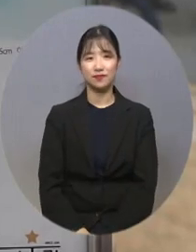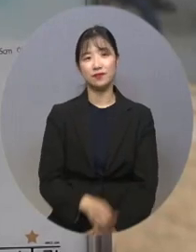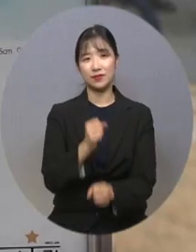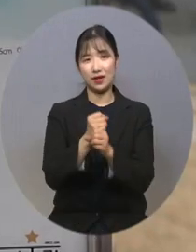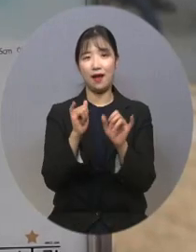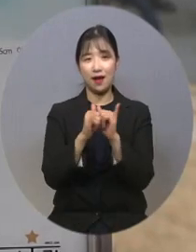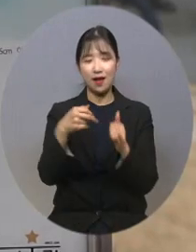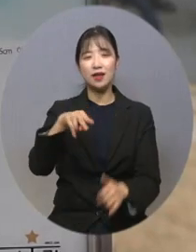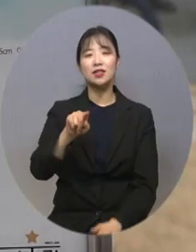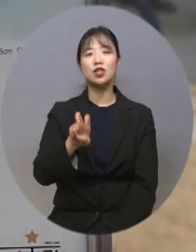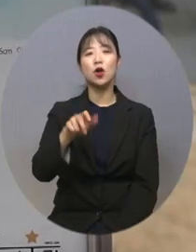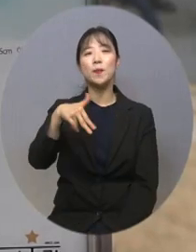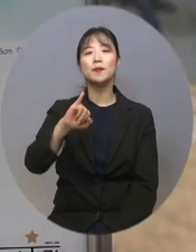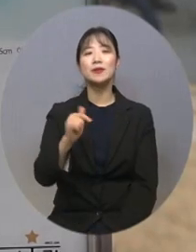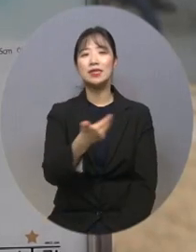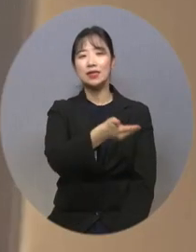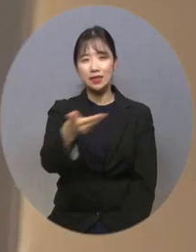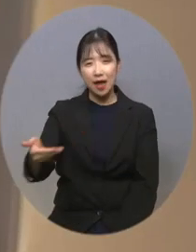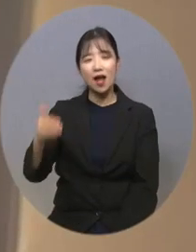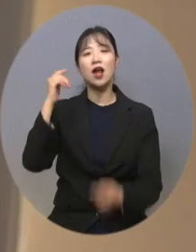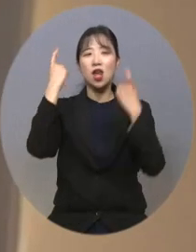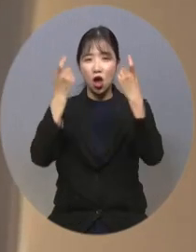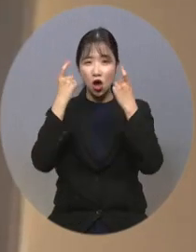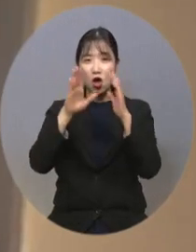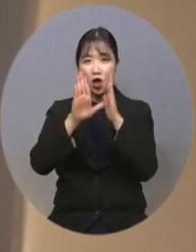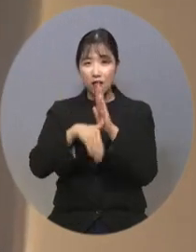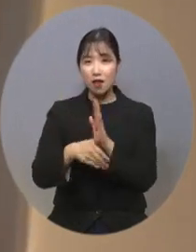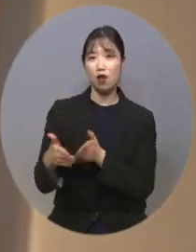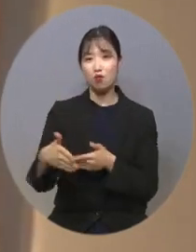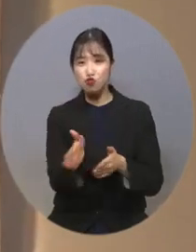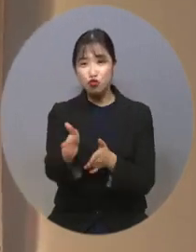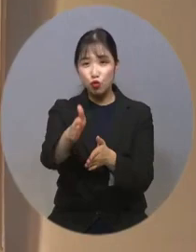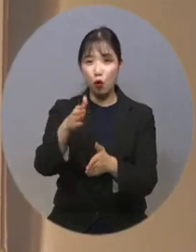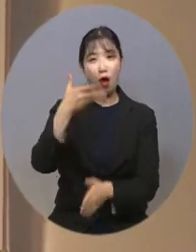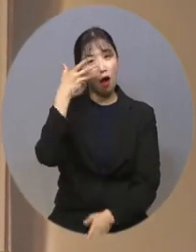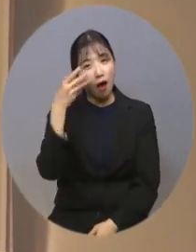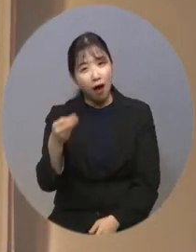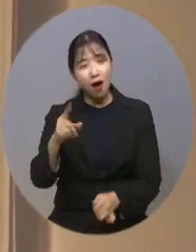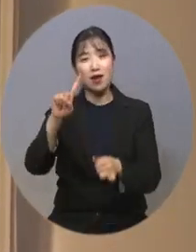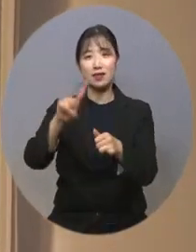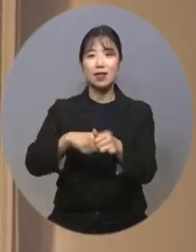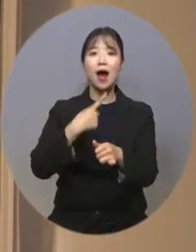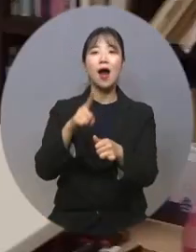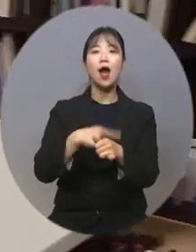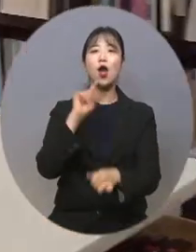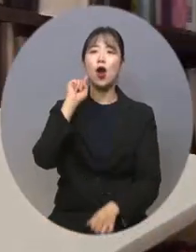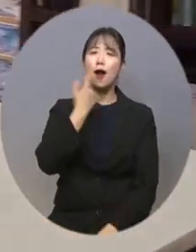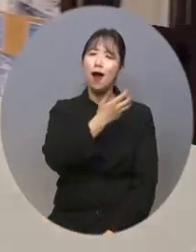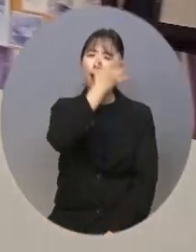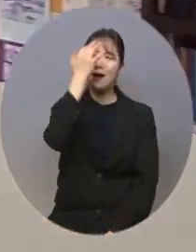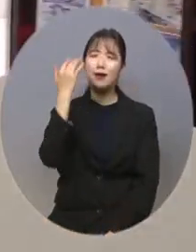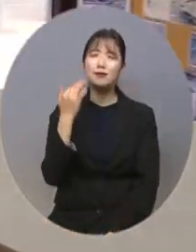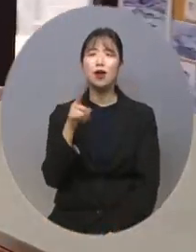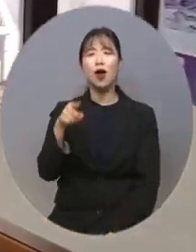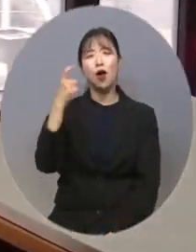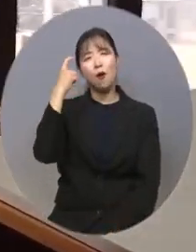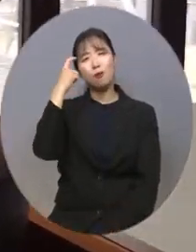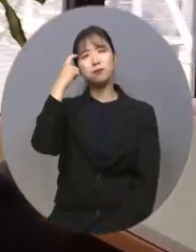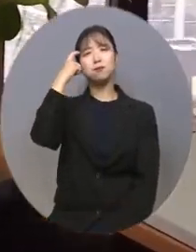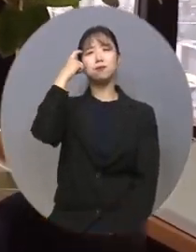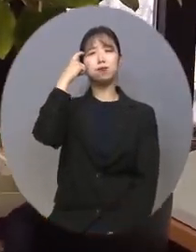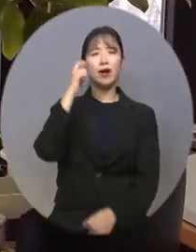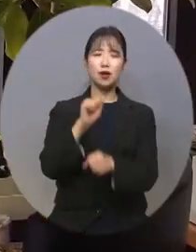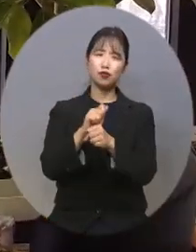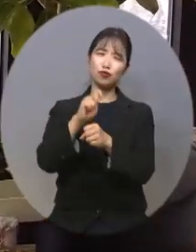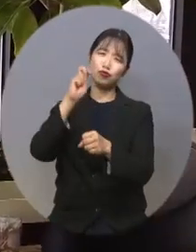작가는 섬진강 주변을 여행하던 중 물고기 떼를 보며 자연의 아름다움에 깊은 영향을 받아 지난 수십 년간